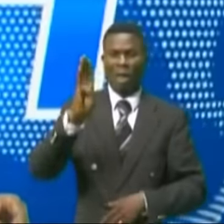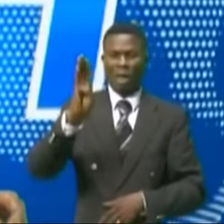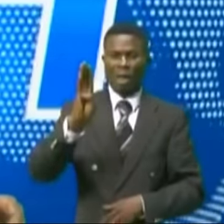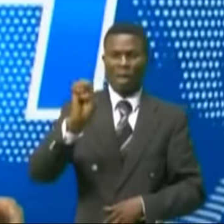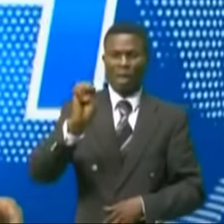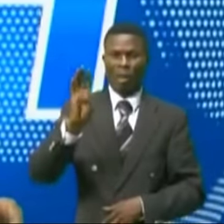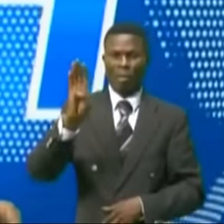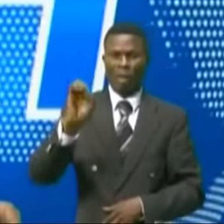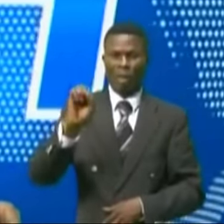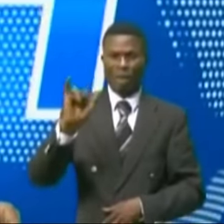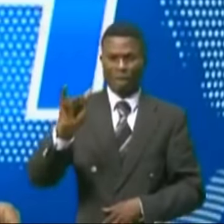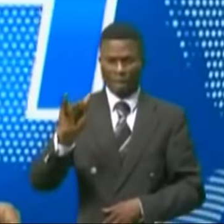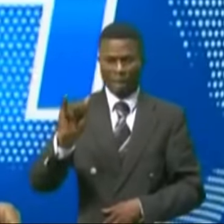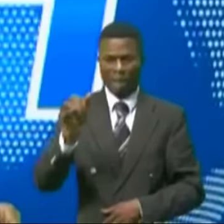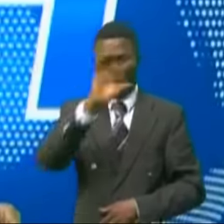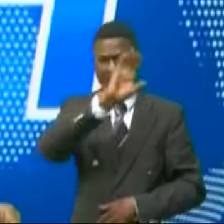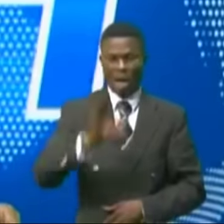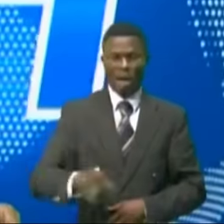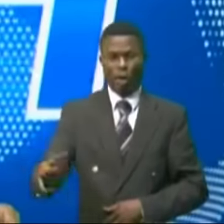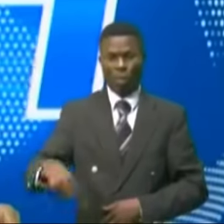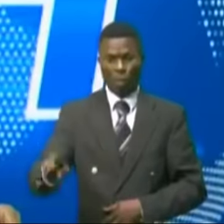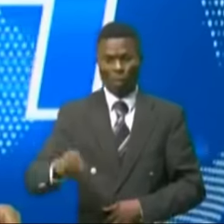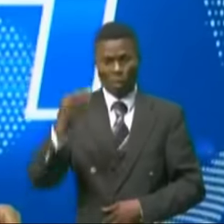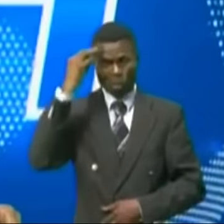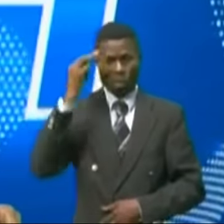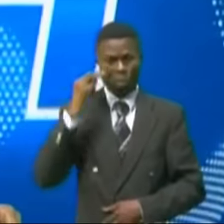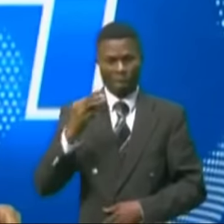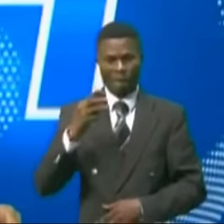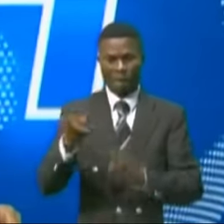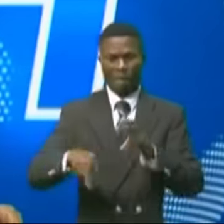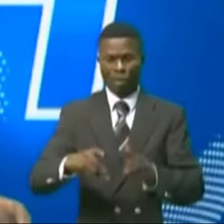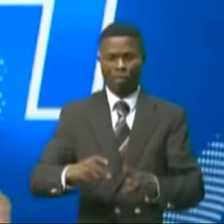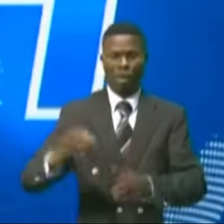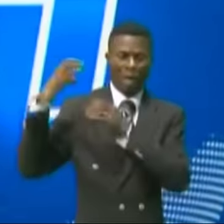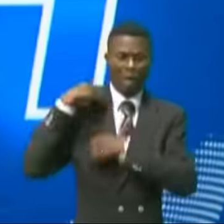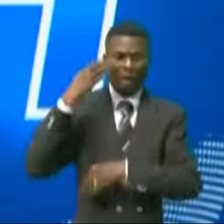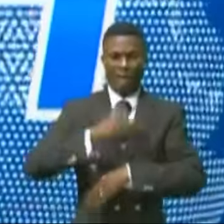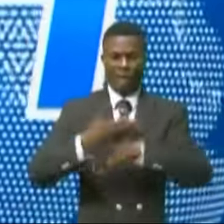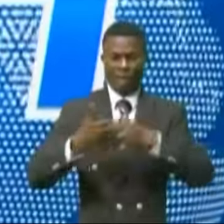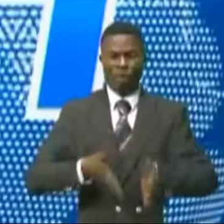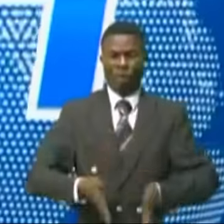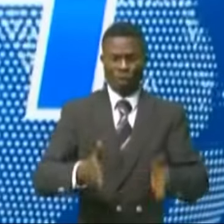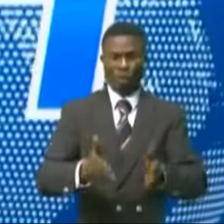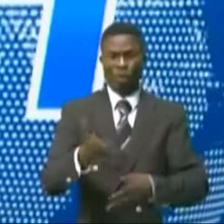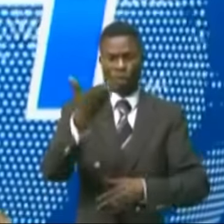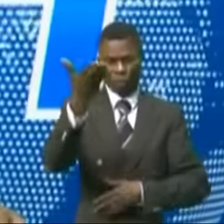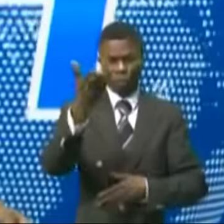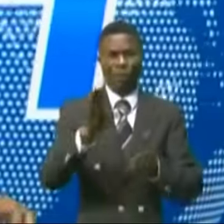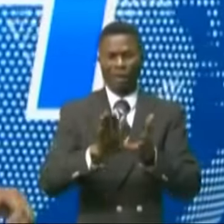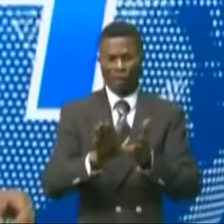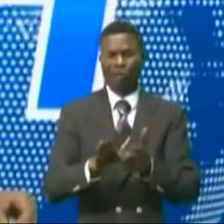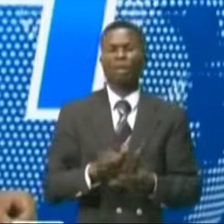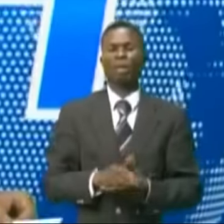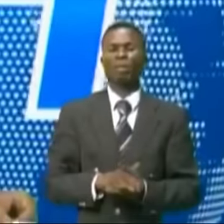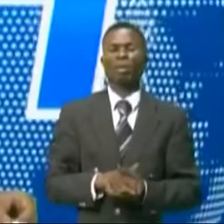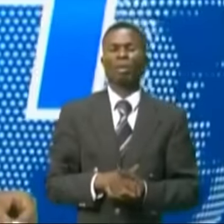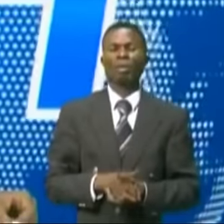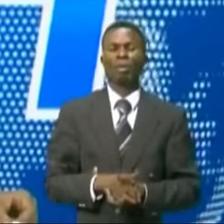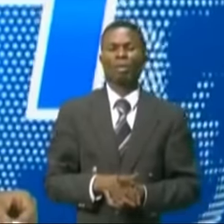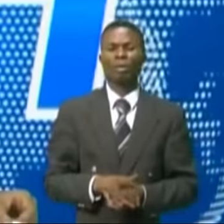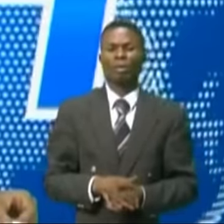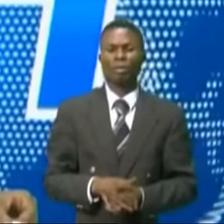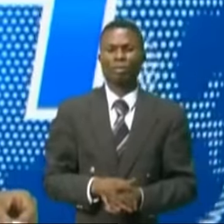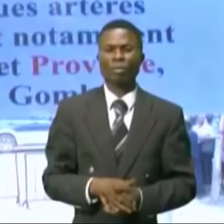commune de Lagombe par le ministre provincial en charge des infrastructures. Teti Samba, Sylvie Makumbani et Moke Maluma ont signé